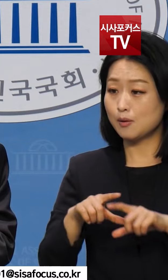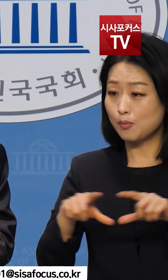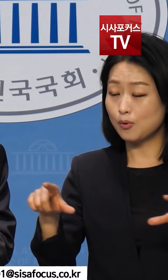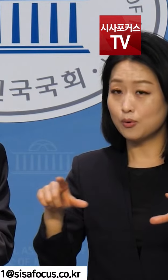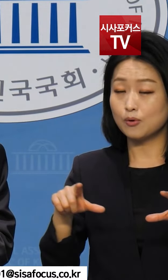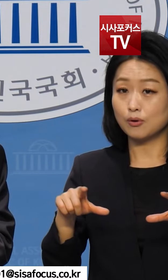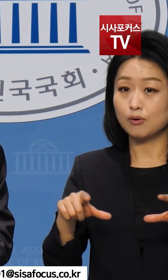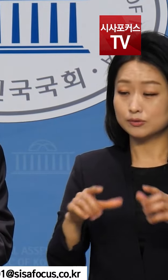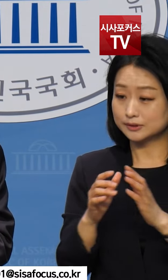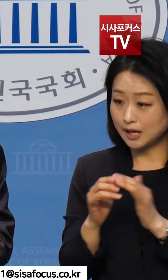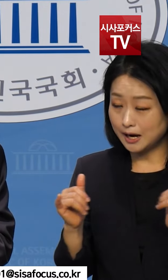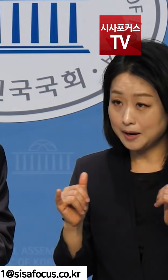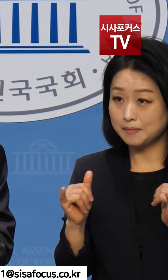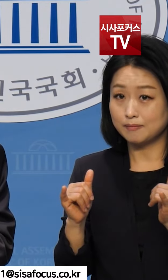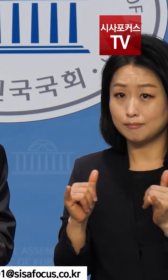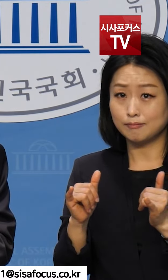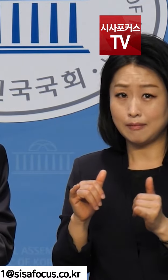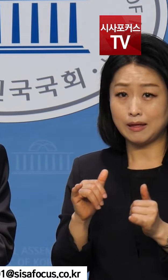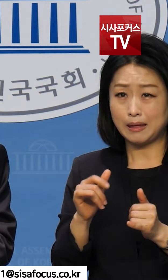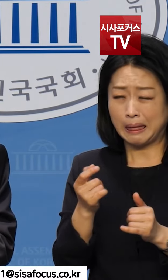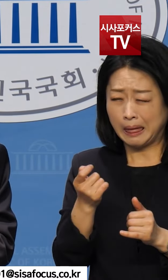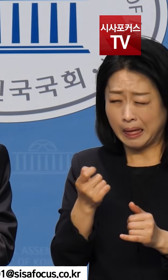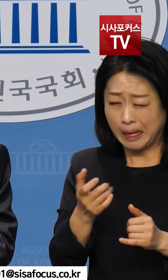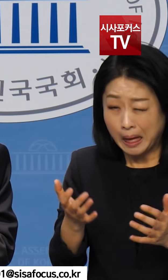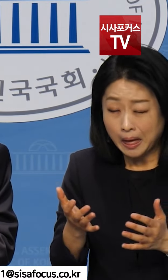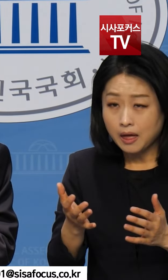소시민들은 다 감옥에 들어갑니다.